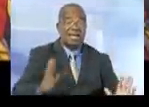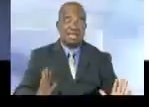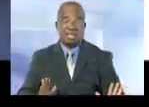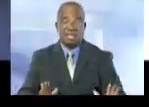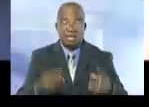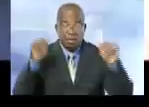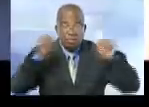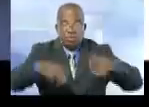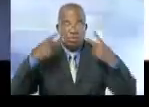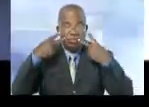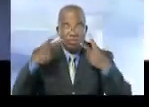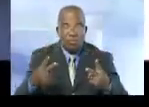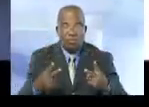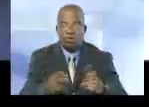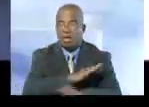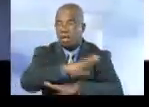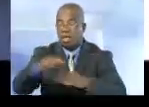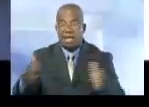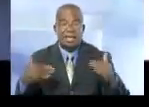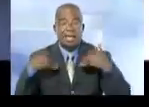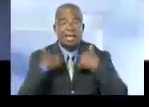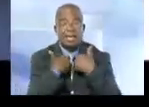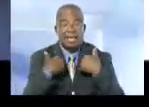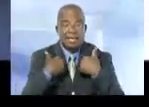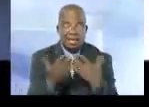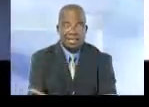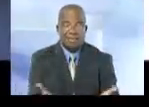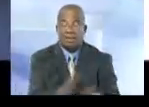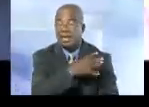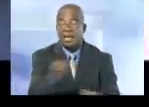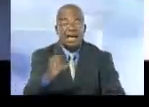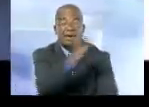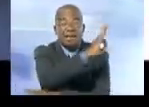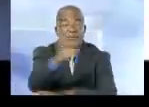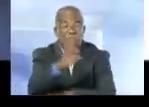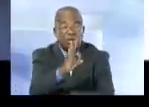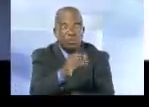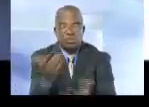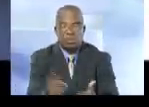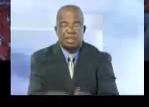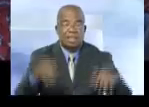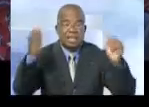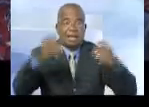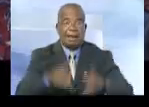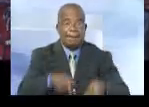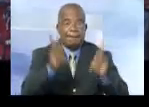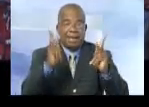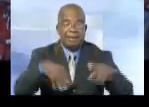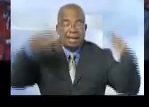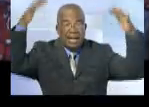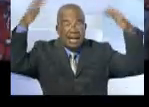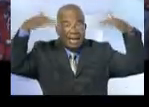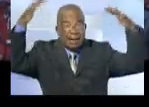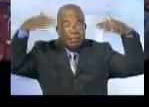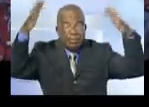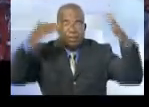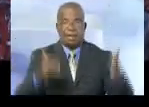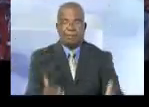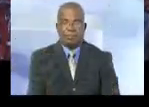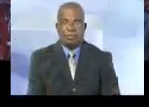signature et la publication de la note circulaire interministérielle demandant aux populations illégalement installées de sortir de ces